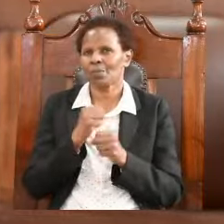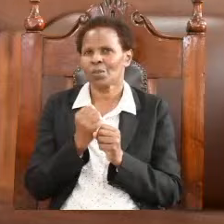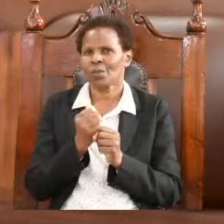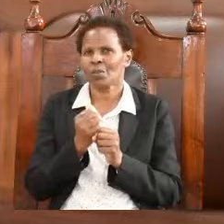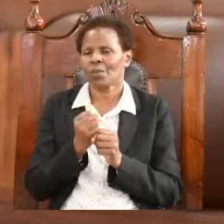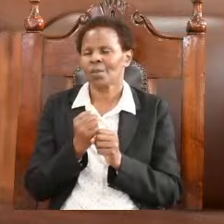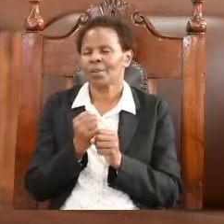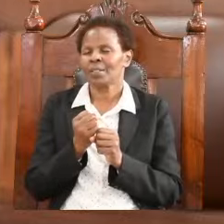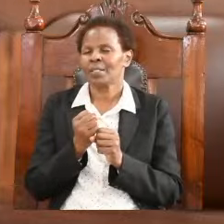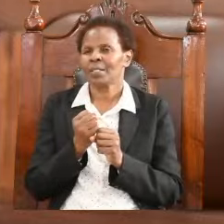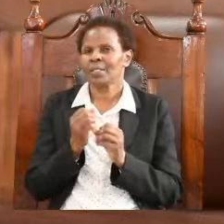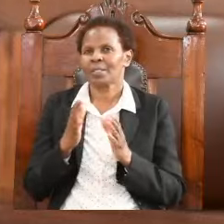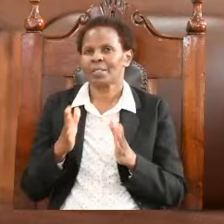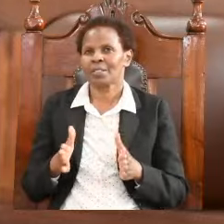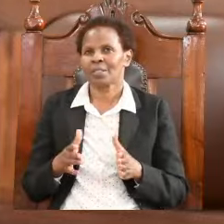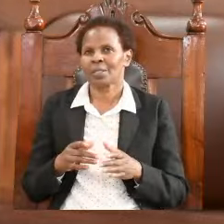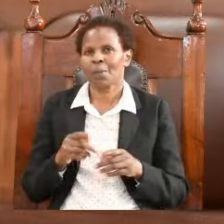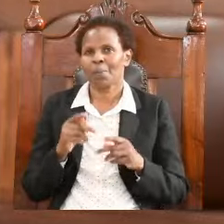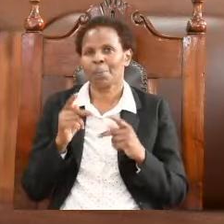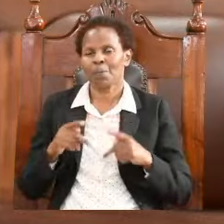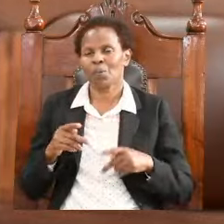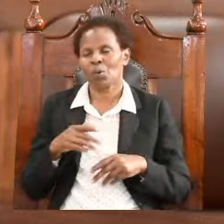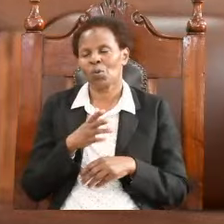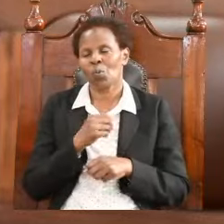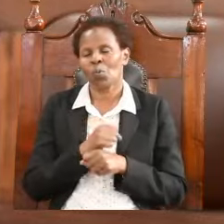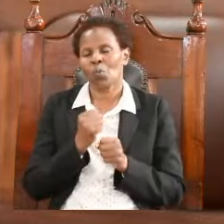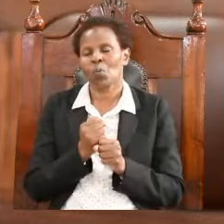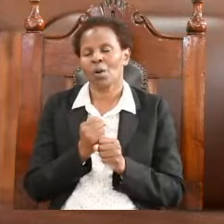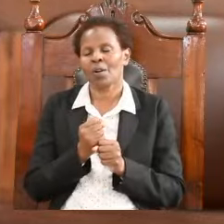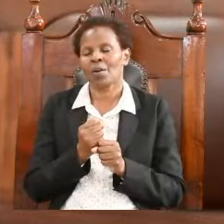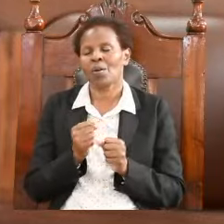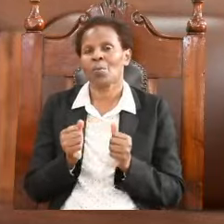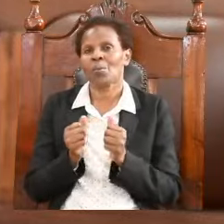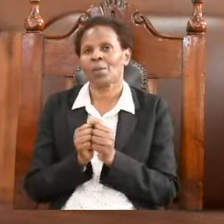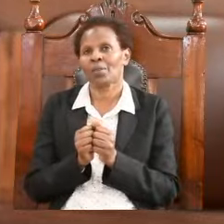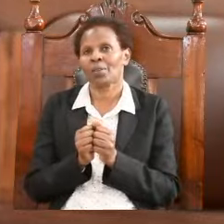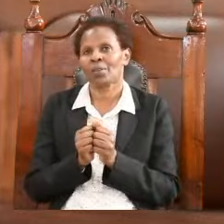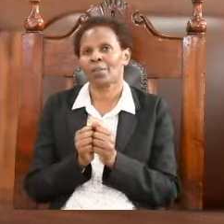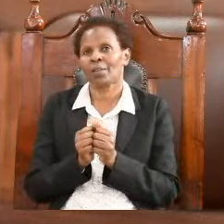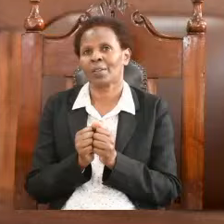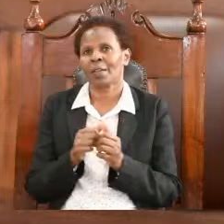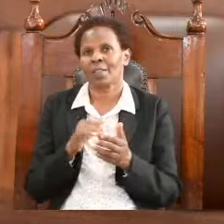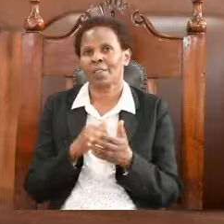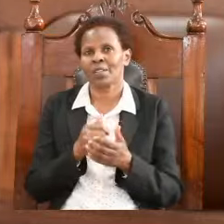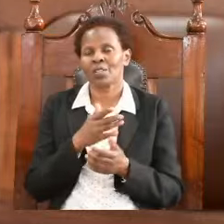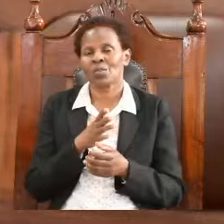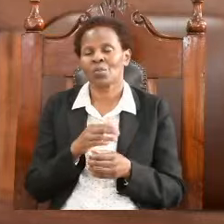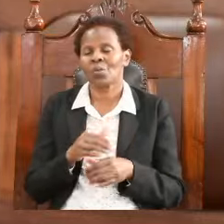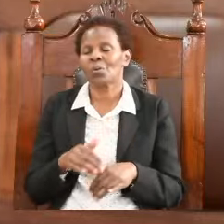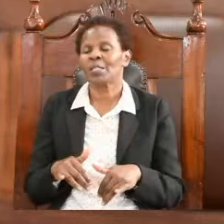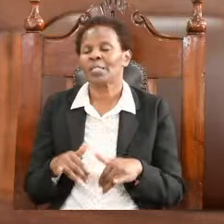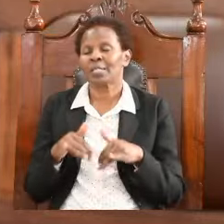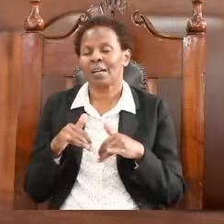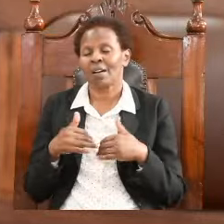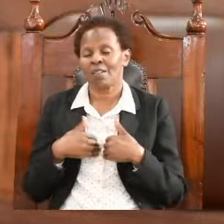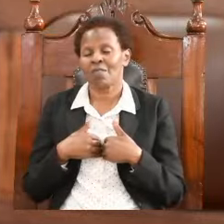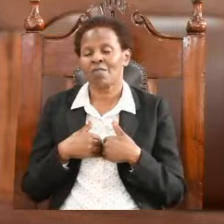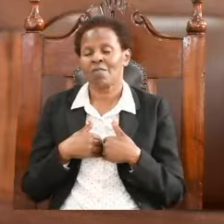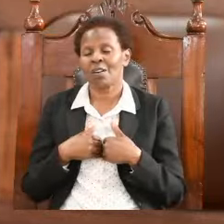aku aria muikaranagia nao ngai aguteithie tuike ati nae ni ugutura muturire wina